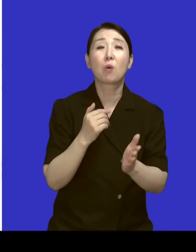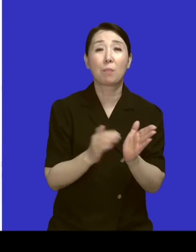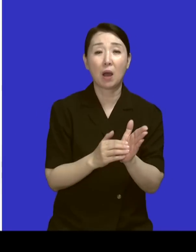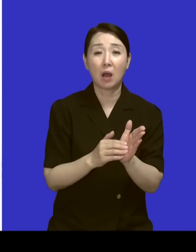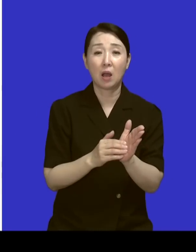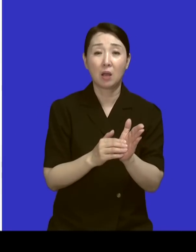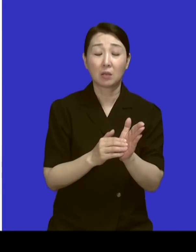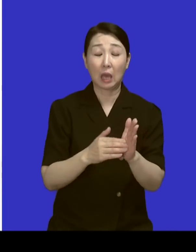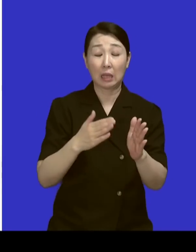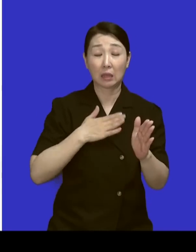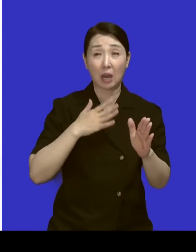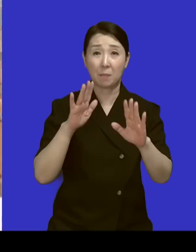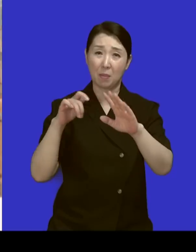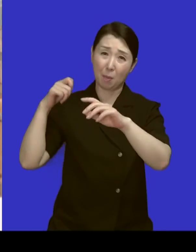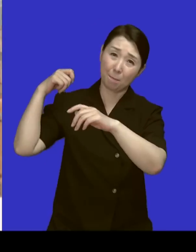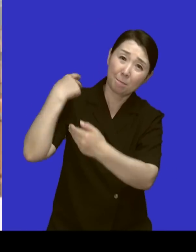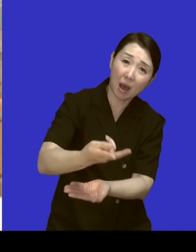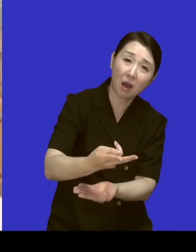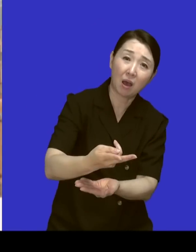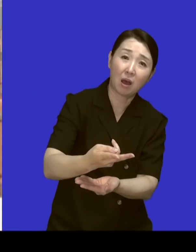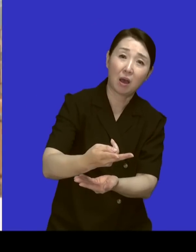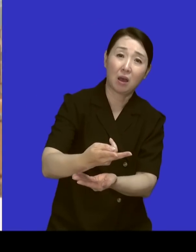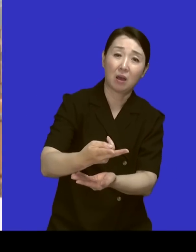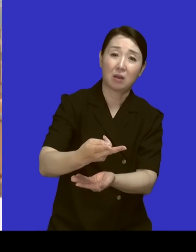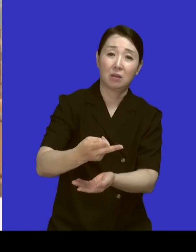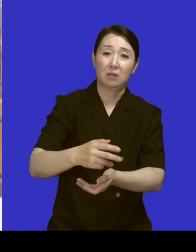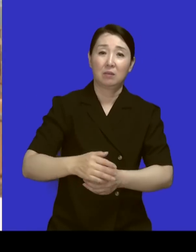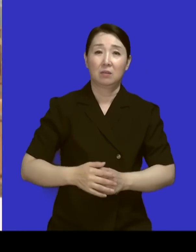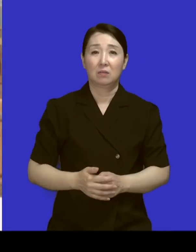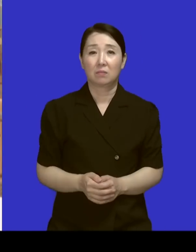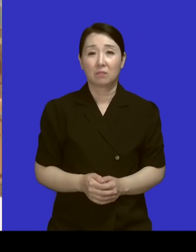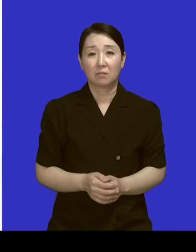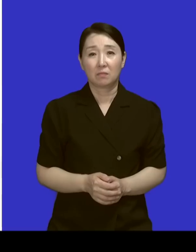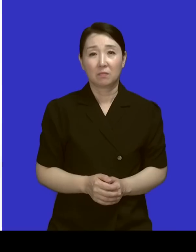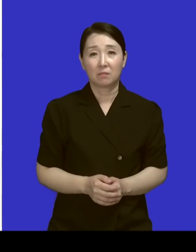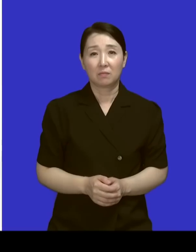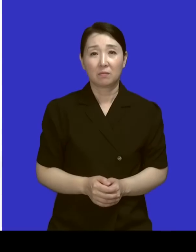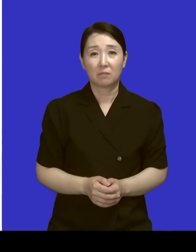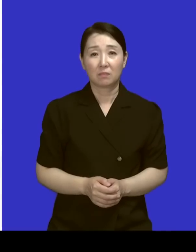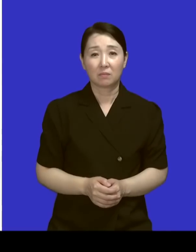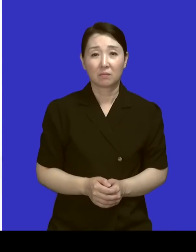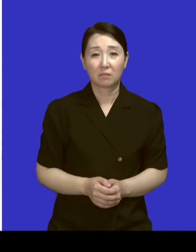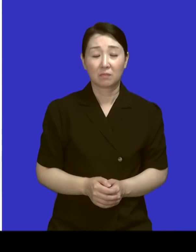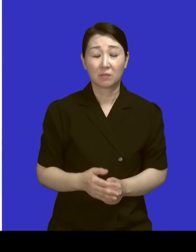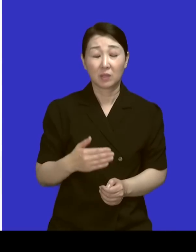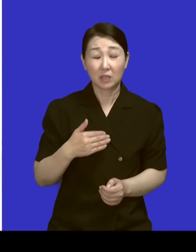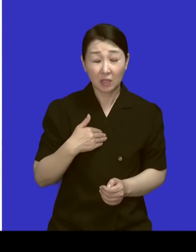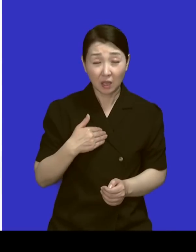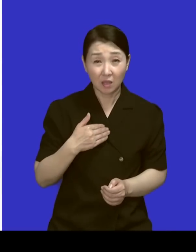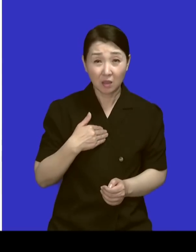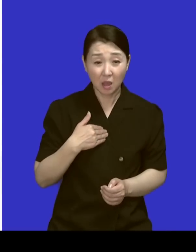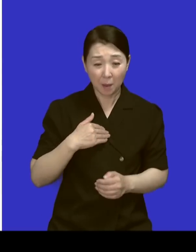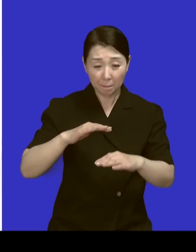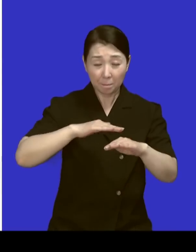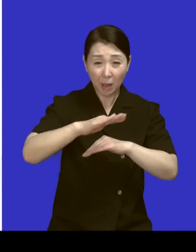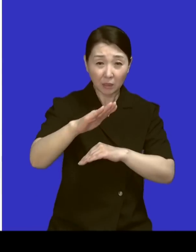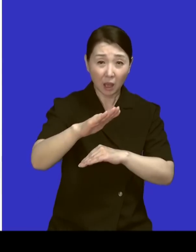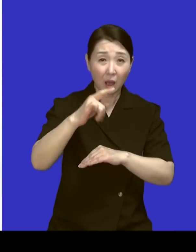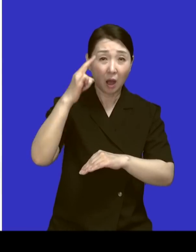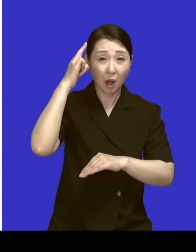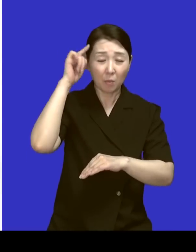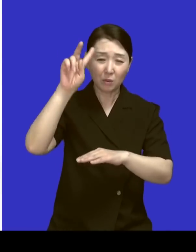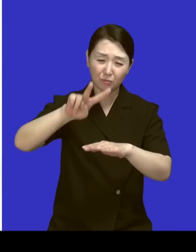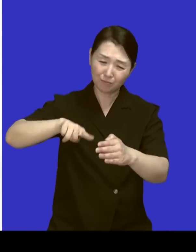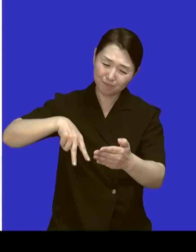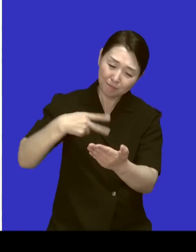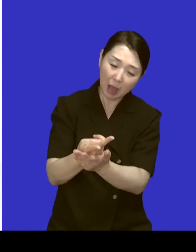그래서 엎어치고 저를 바닥에 내숭댕이 친 거죠. 그래서 저는 이제 시멘트 바닥에 머리부터 닿으면서 쓰러져서